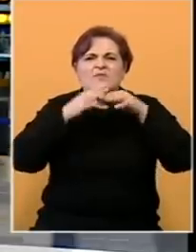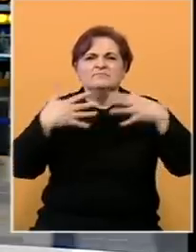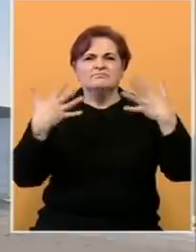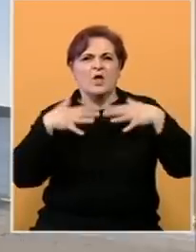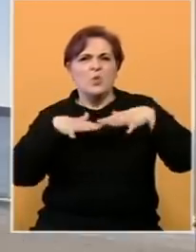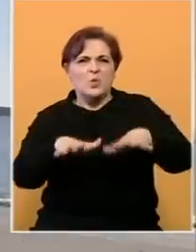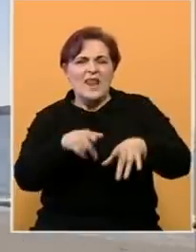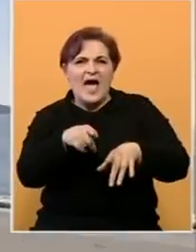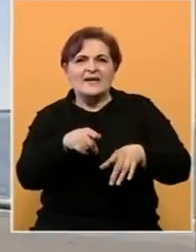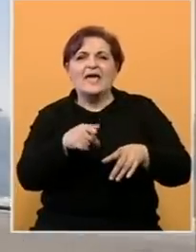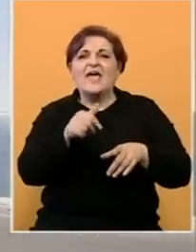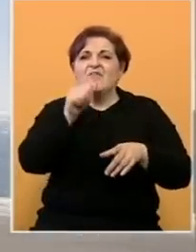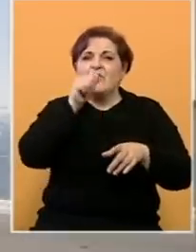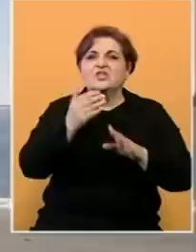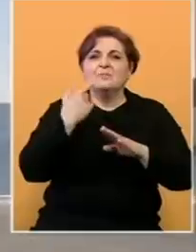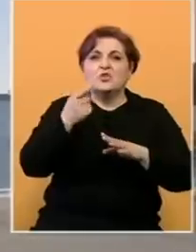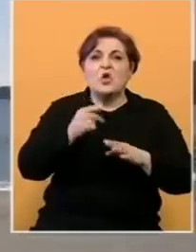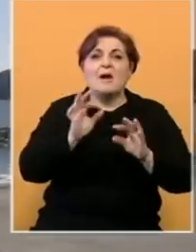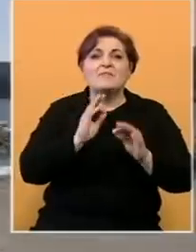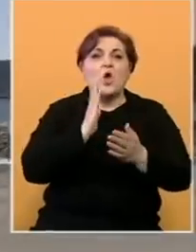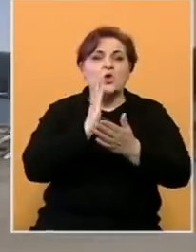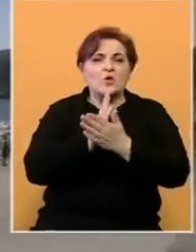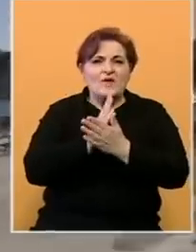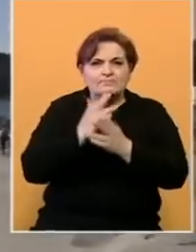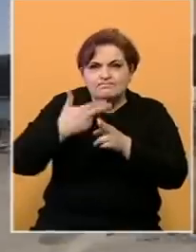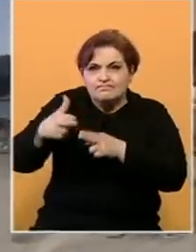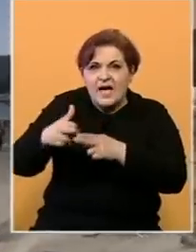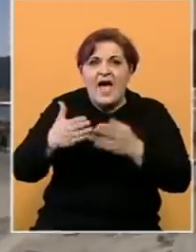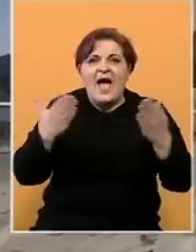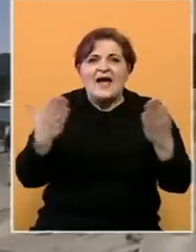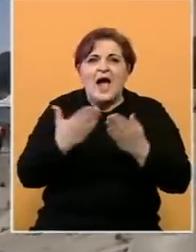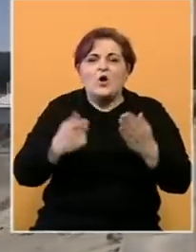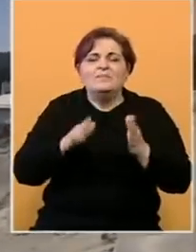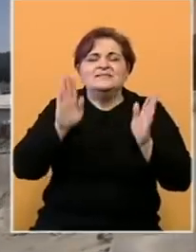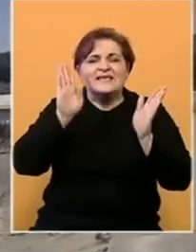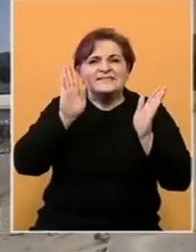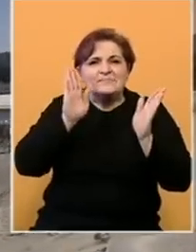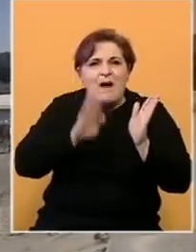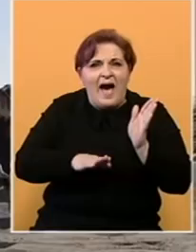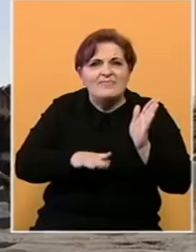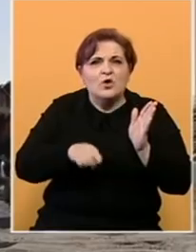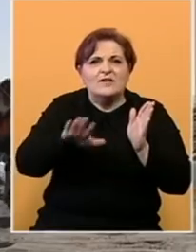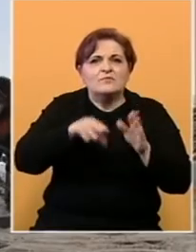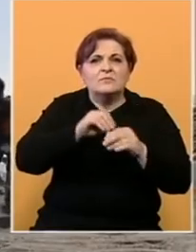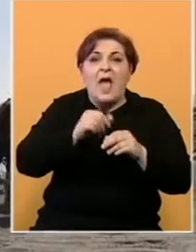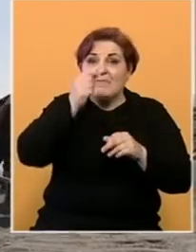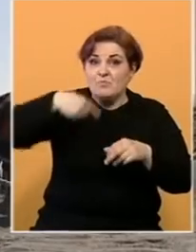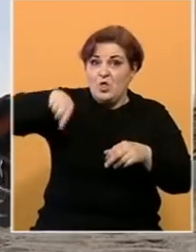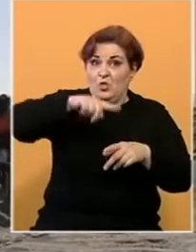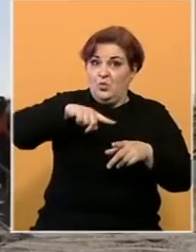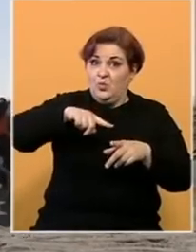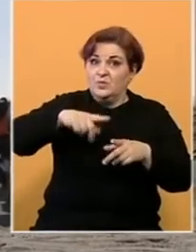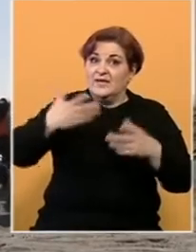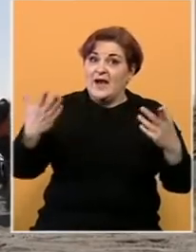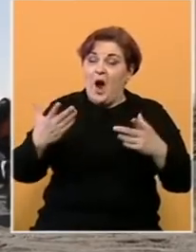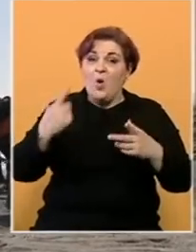prije toga odgovarajuće tretirati da bi se što više smanjio nivo zračenja. Međutim, lokalno stanovništvo kao i stanovnici Kine